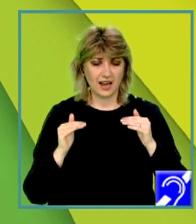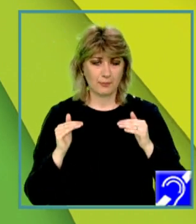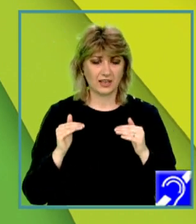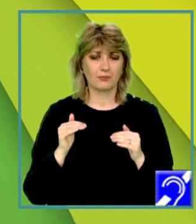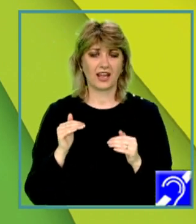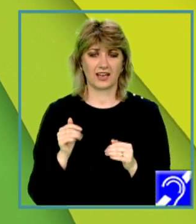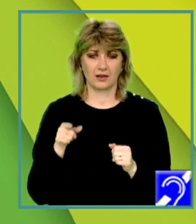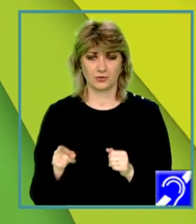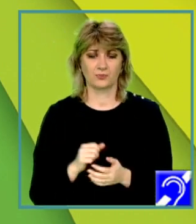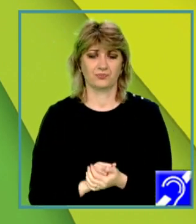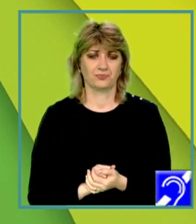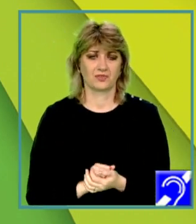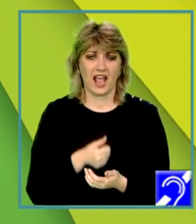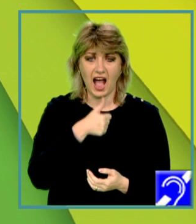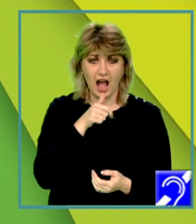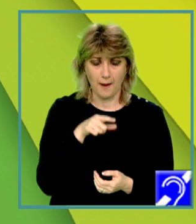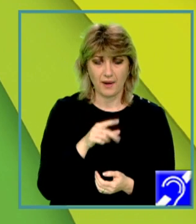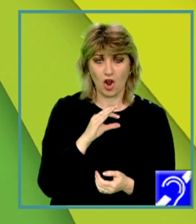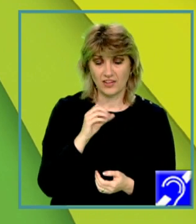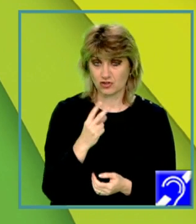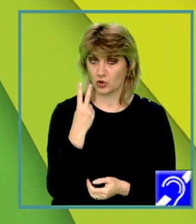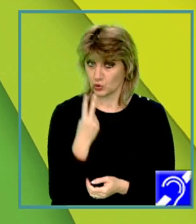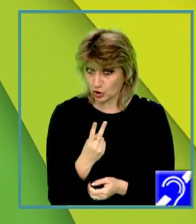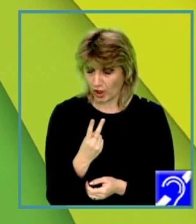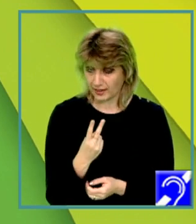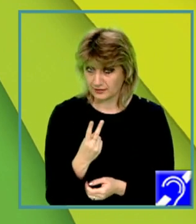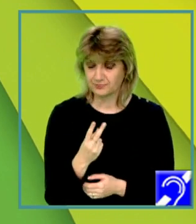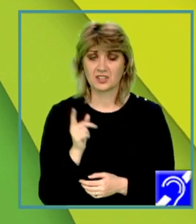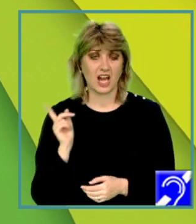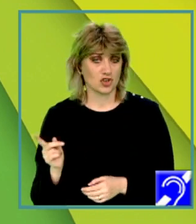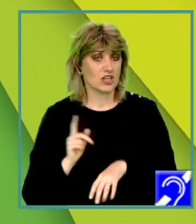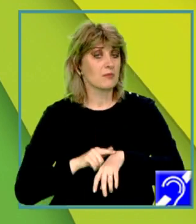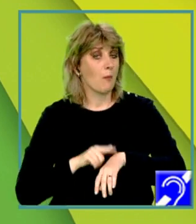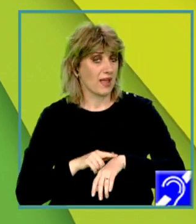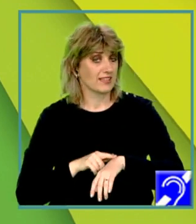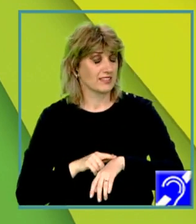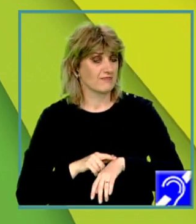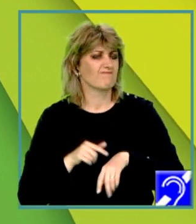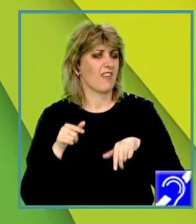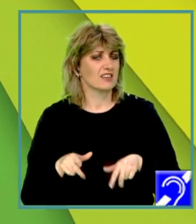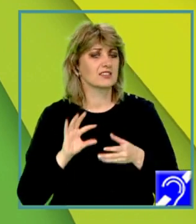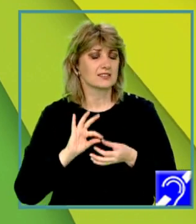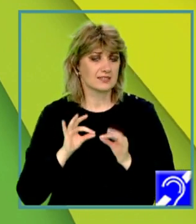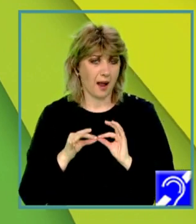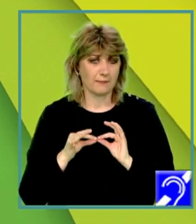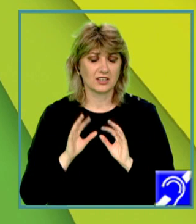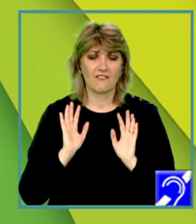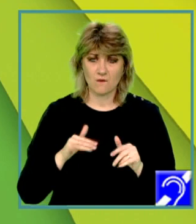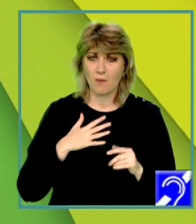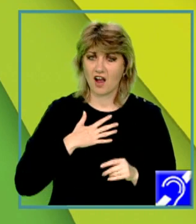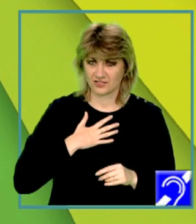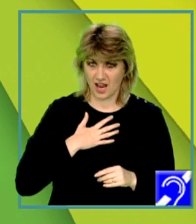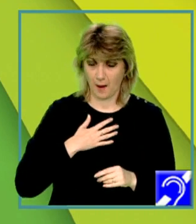vom pune în fața ei pe coeficientul doi în acest moment asta înseamnă că vom avea